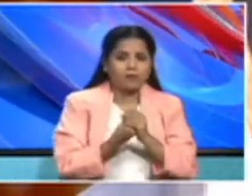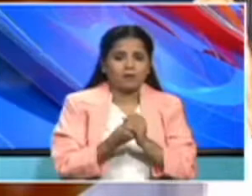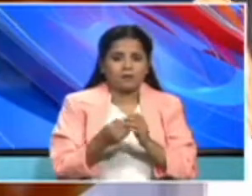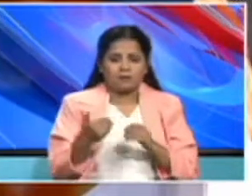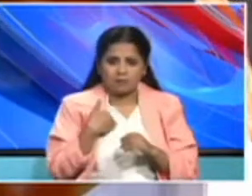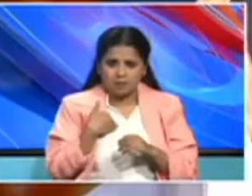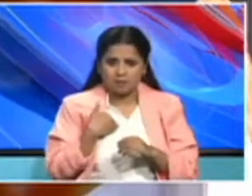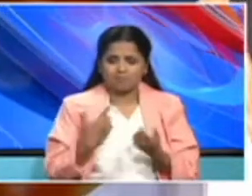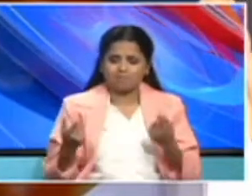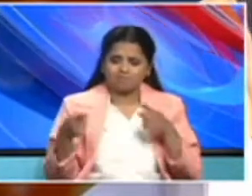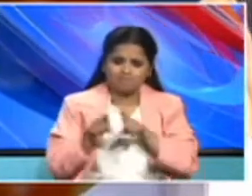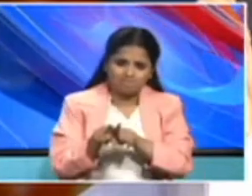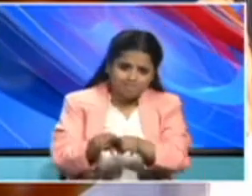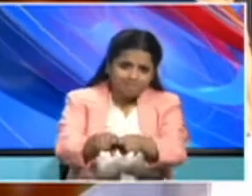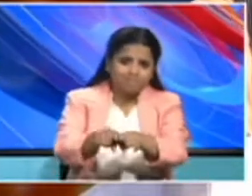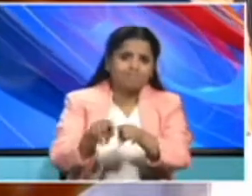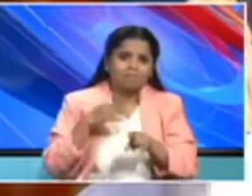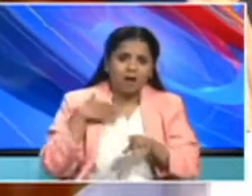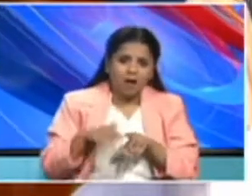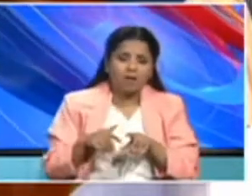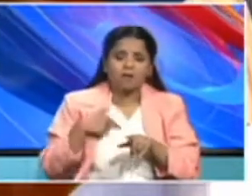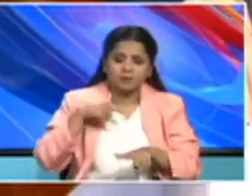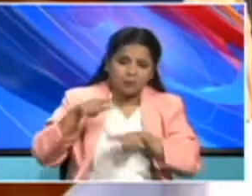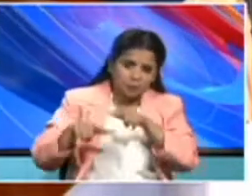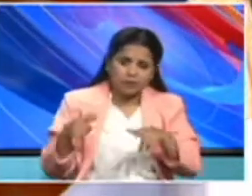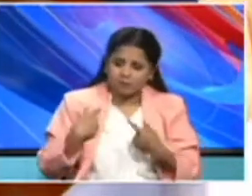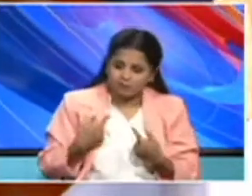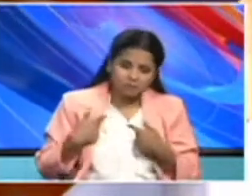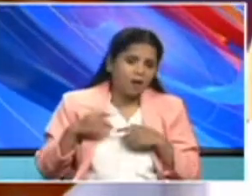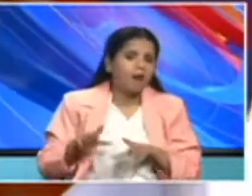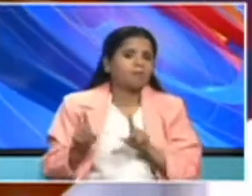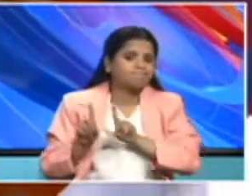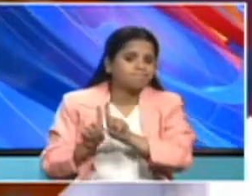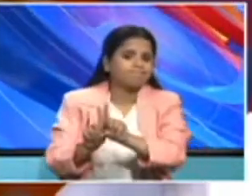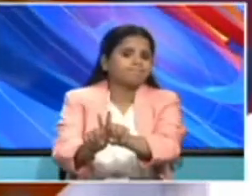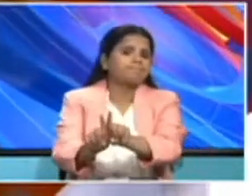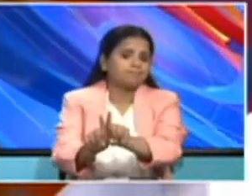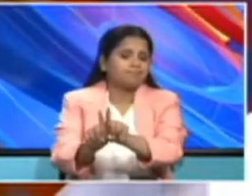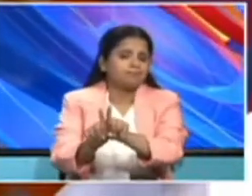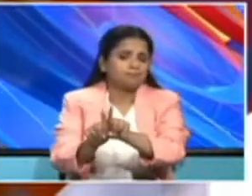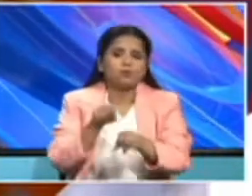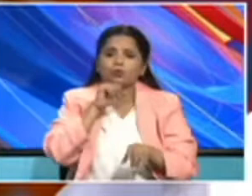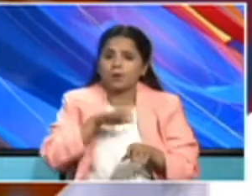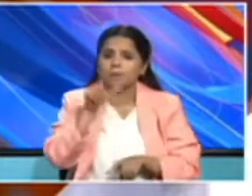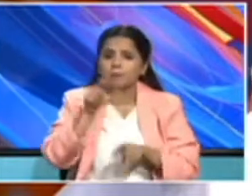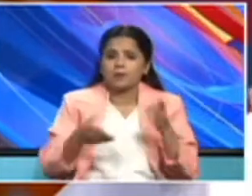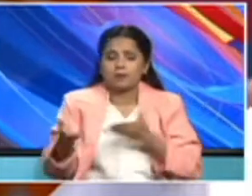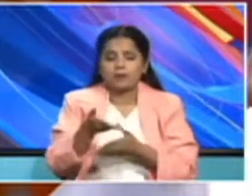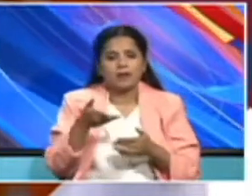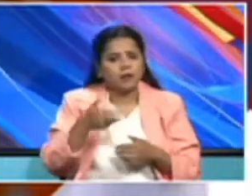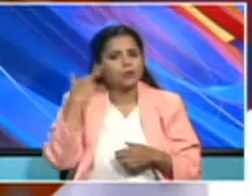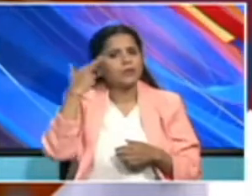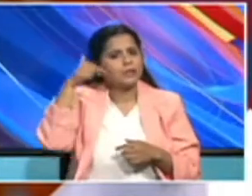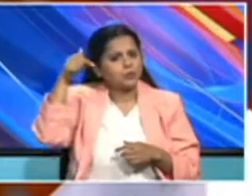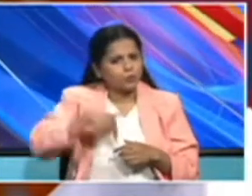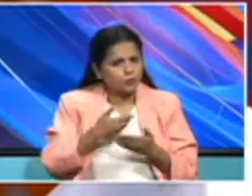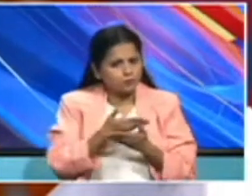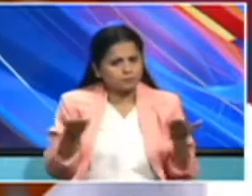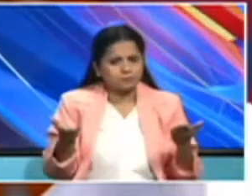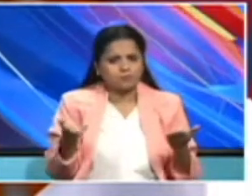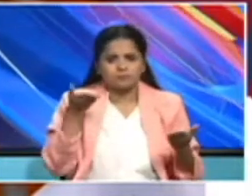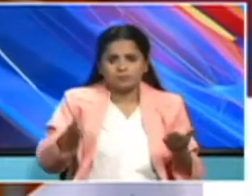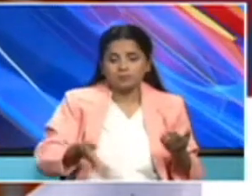कदम से कदम मिलाकर आगे बढ़ता है। इसलिए आज फिट